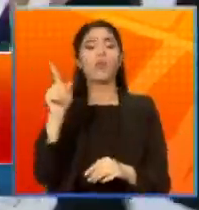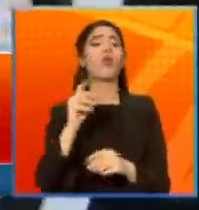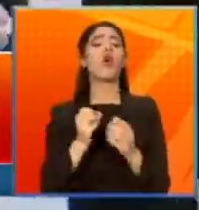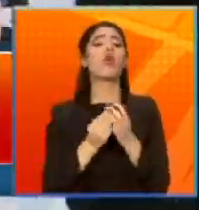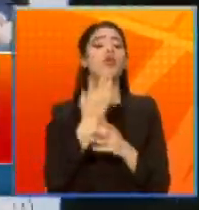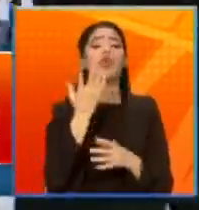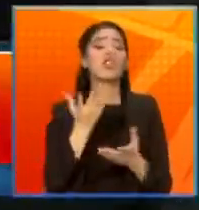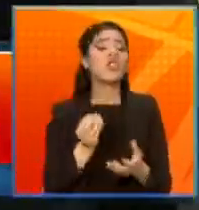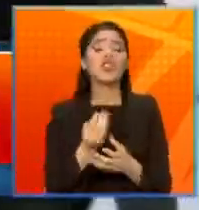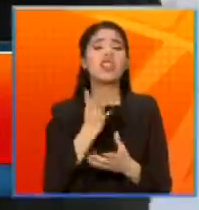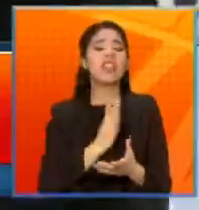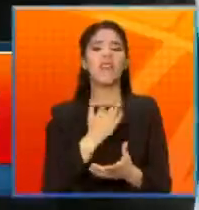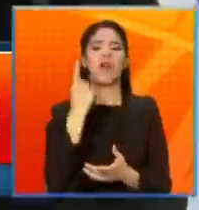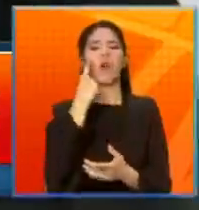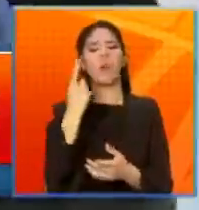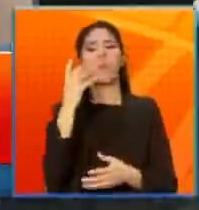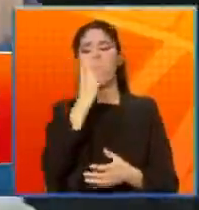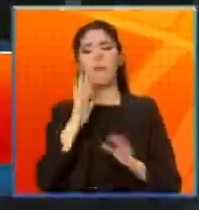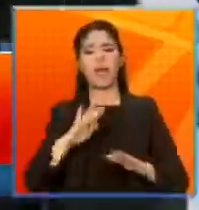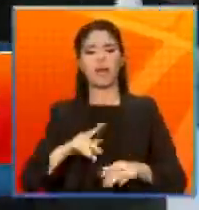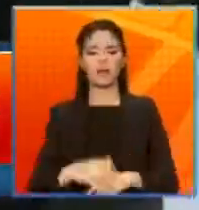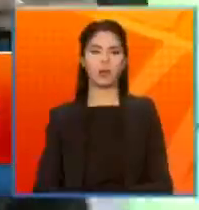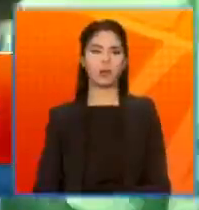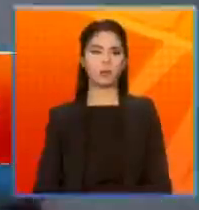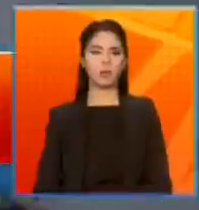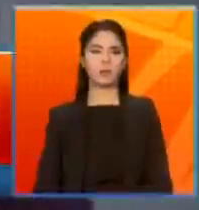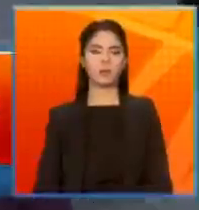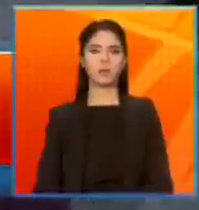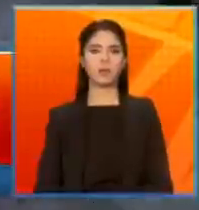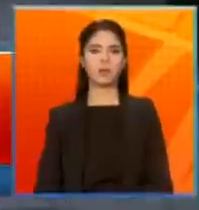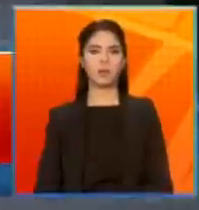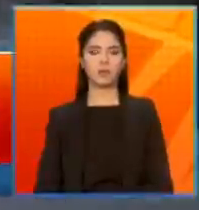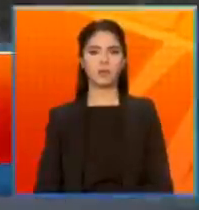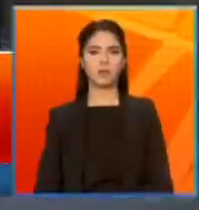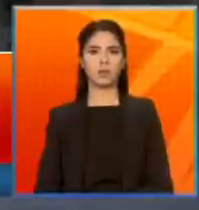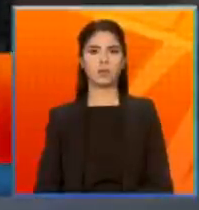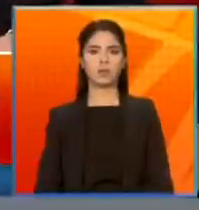bekleniyor. Kreşle ilgili bir durum yok. Gerektiği zaman haber verdiler de anca işten geldik biz.